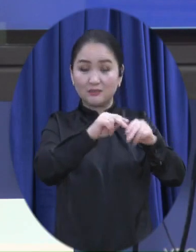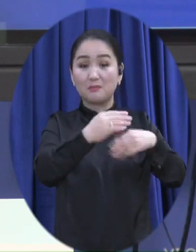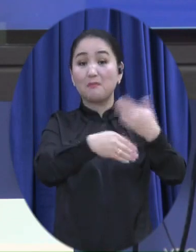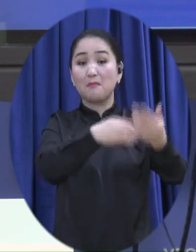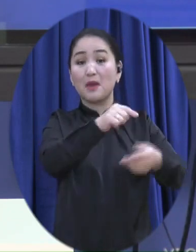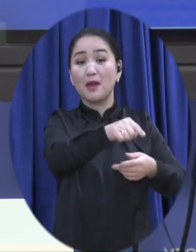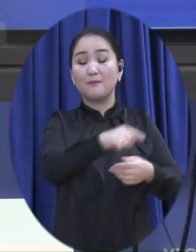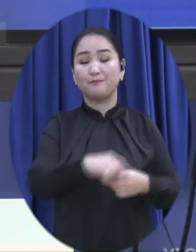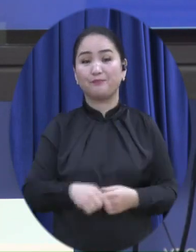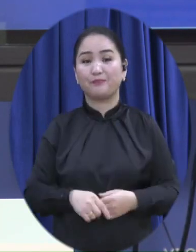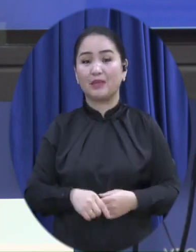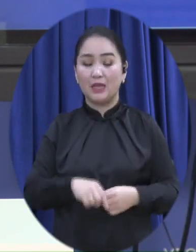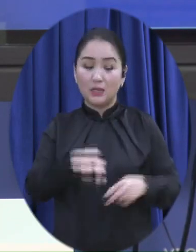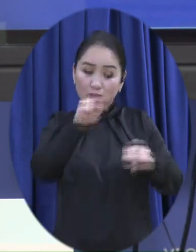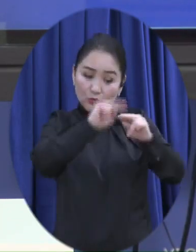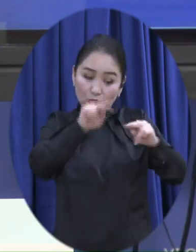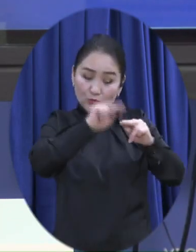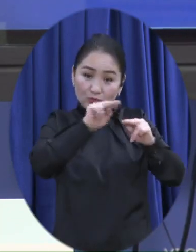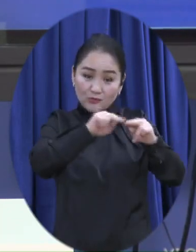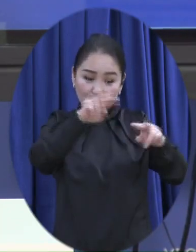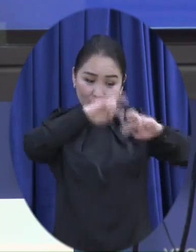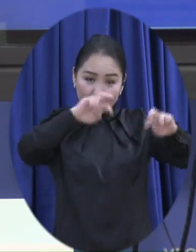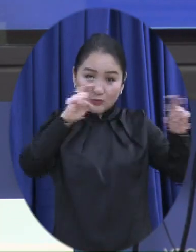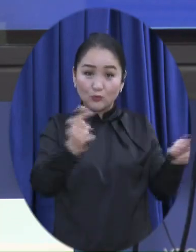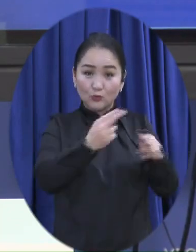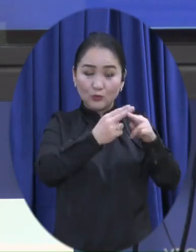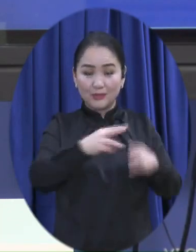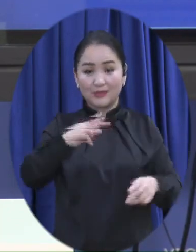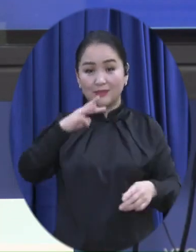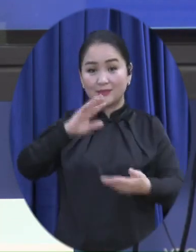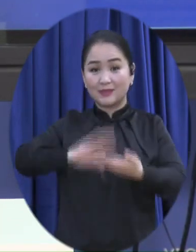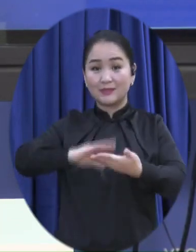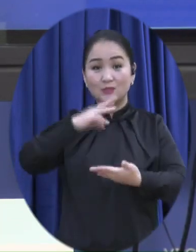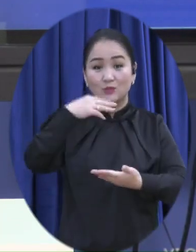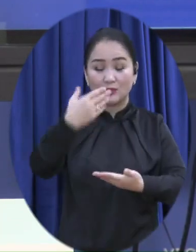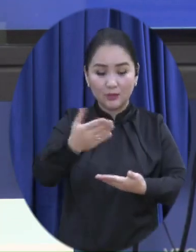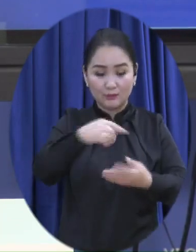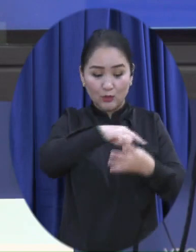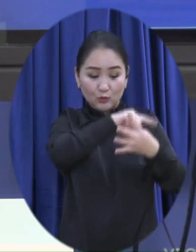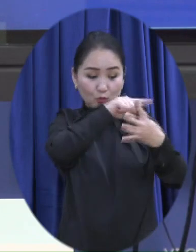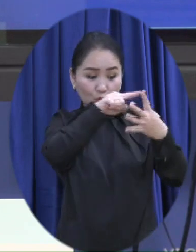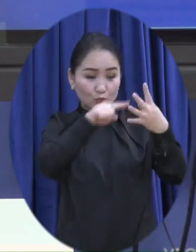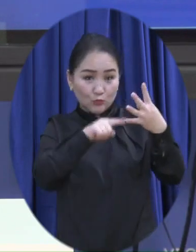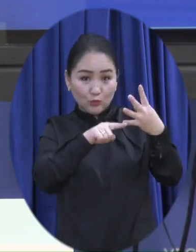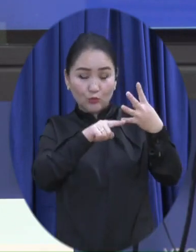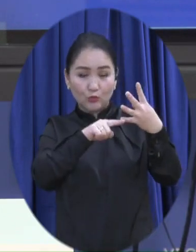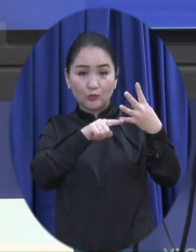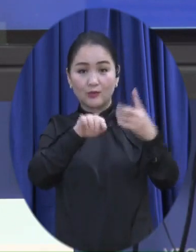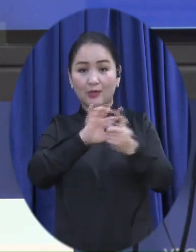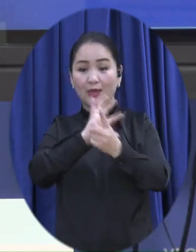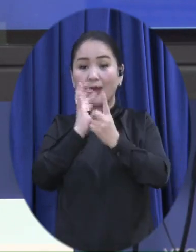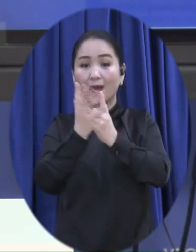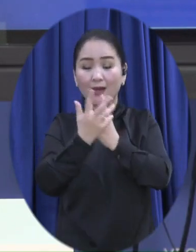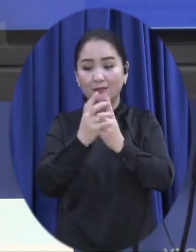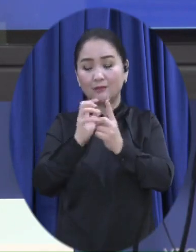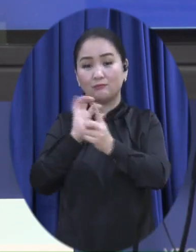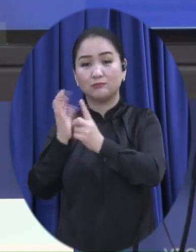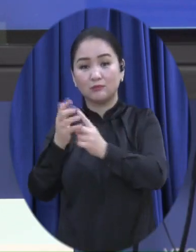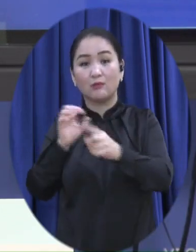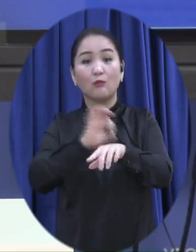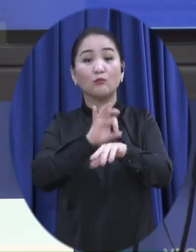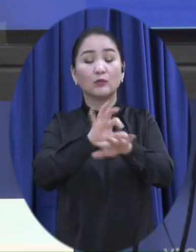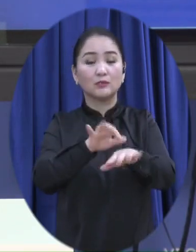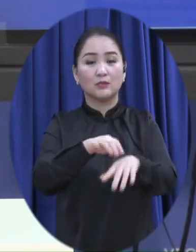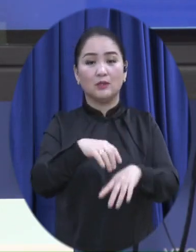байгаа. Тэгээд судлагдсны дараагаар та нөхдөд бас танилцуулна. Ийм дөрвөн кластерт энэ 712 халдвар байгаа. За энэ дотроос